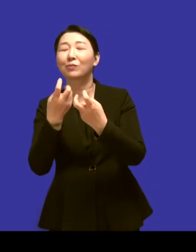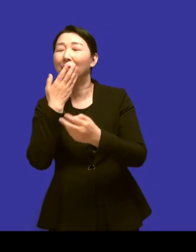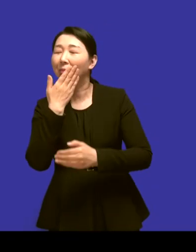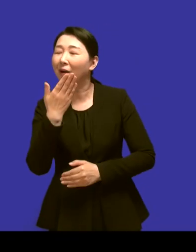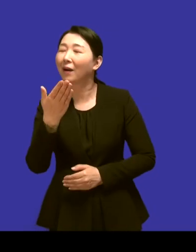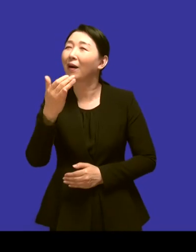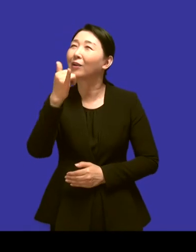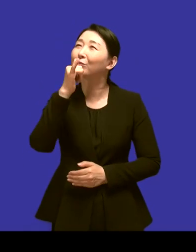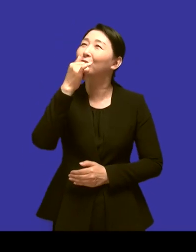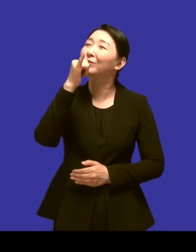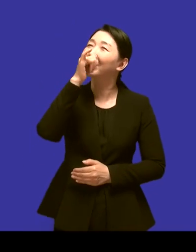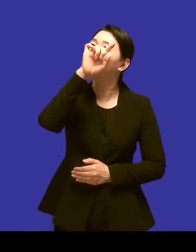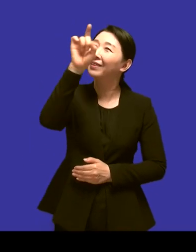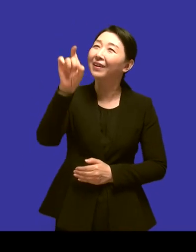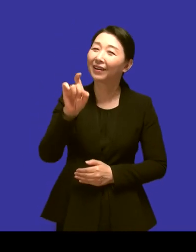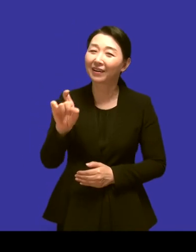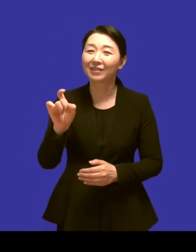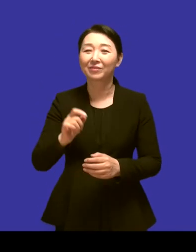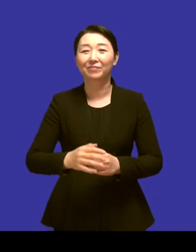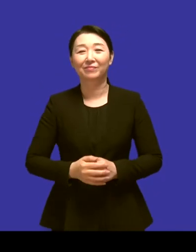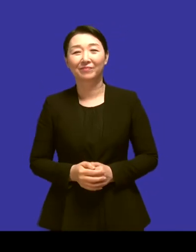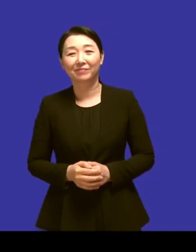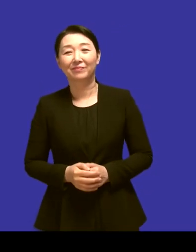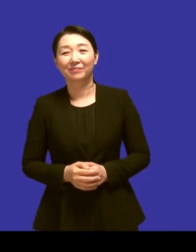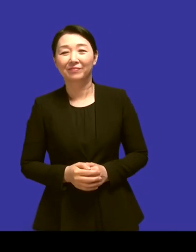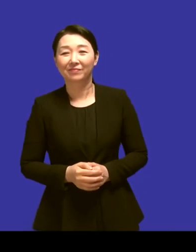수 있나